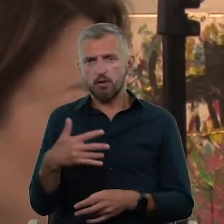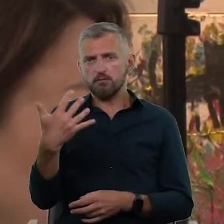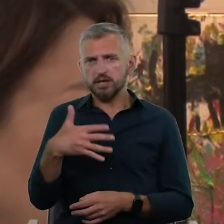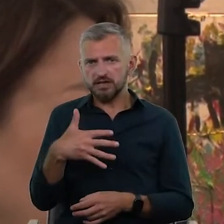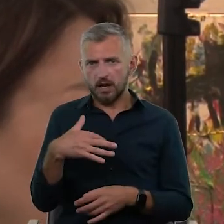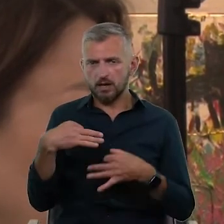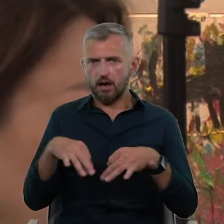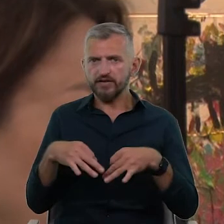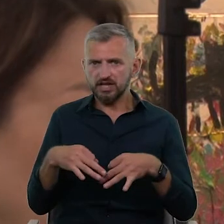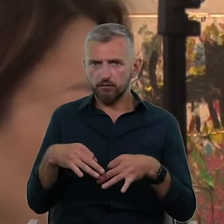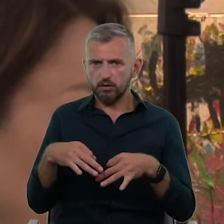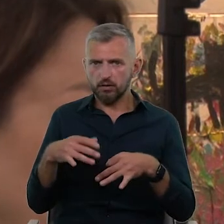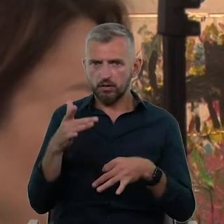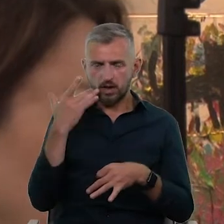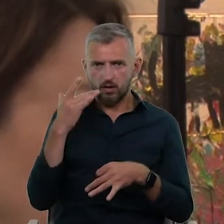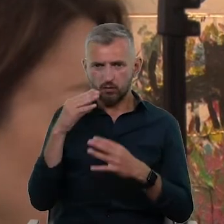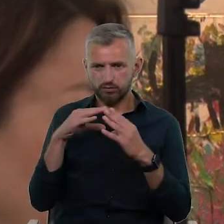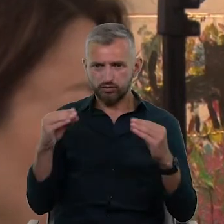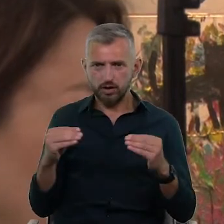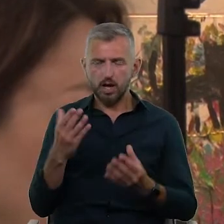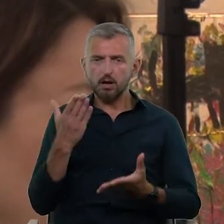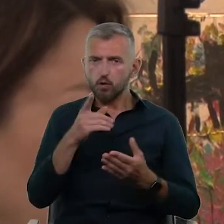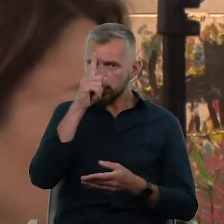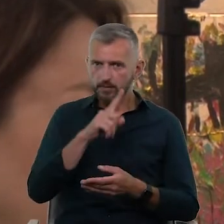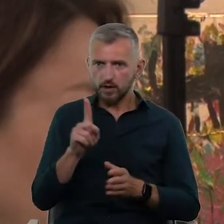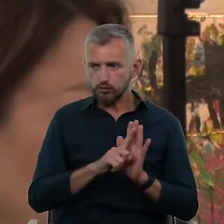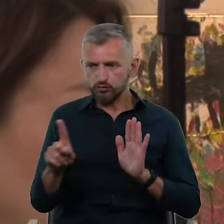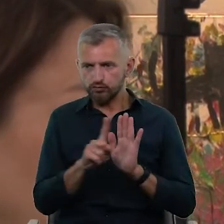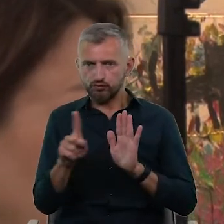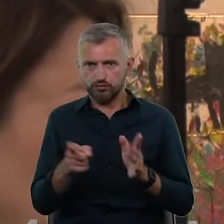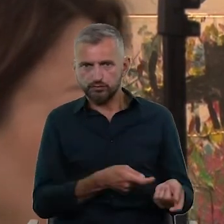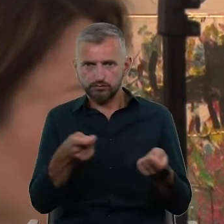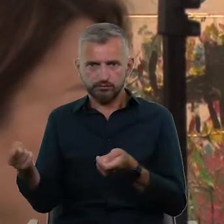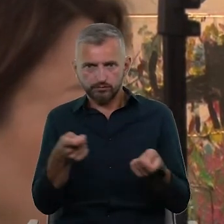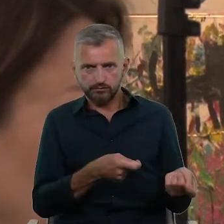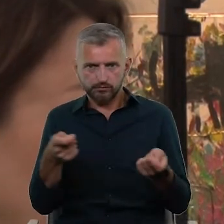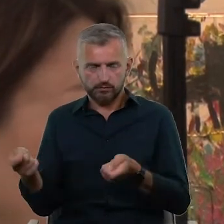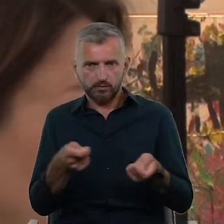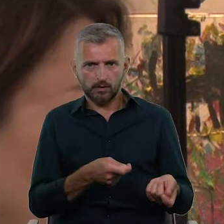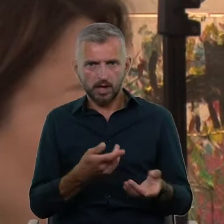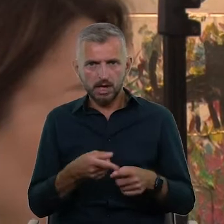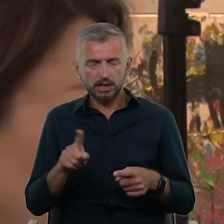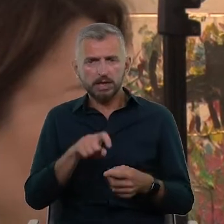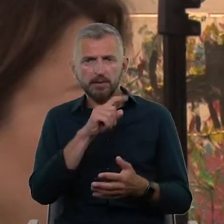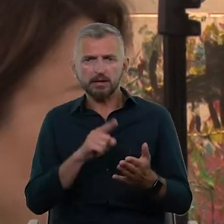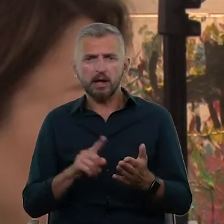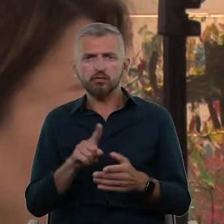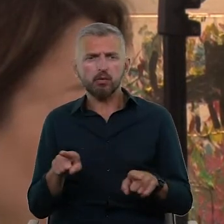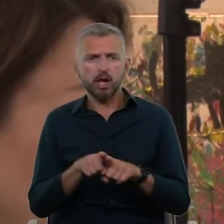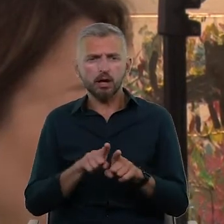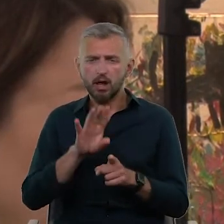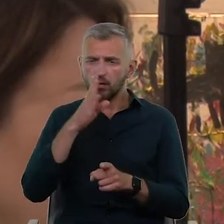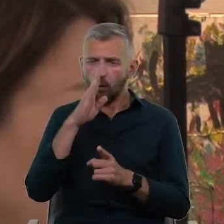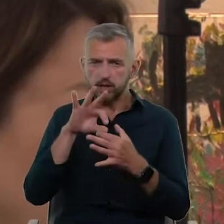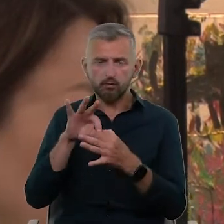50 автівок легкових, може місяць, щоб туди-сюди їздити. От. І тому це питання, що таке